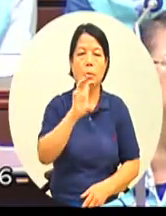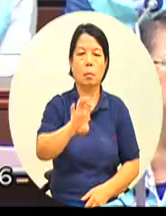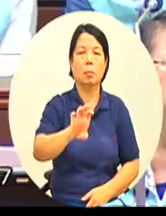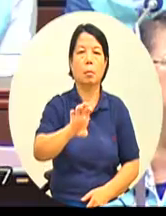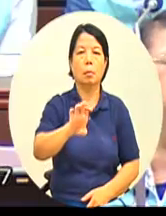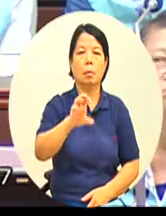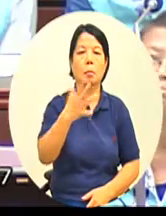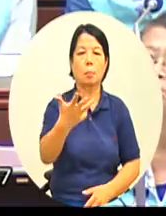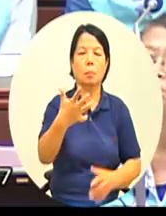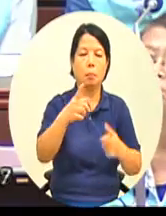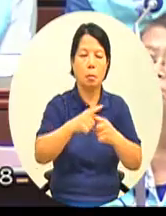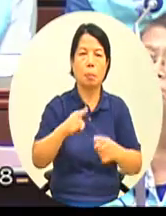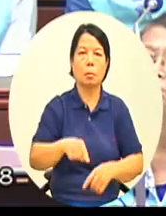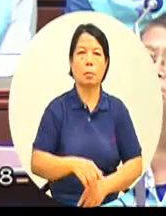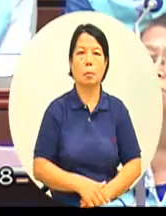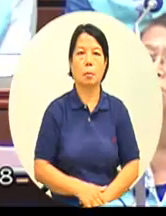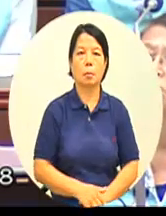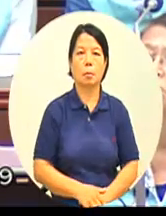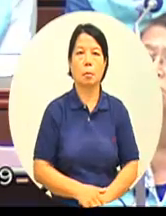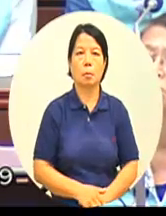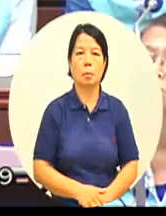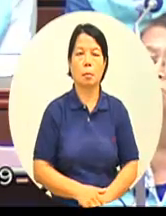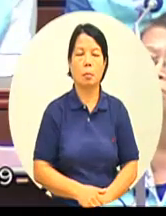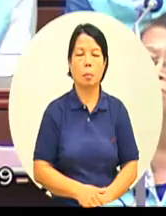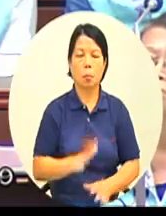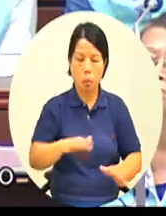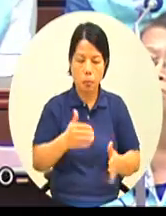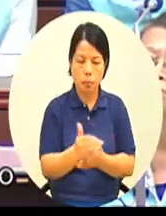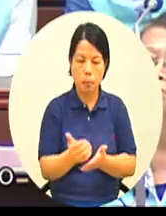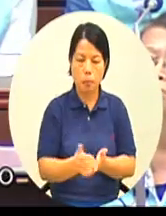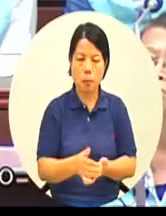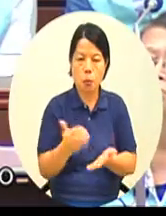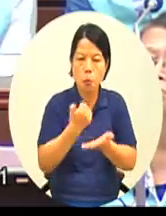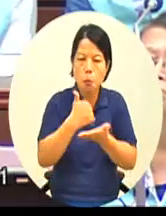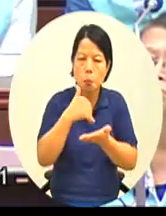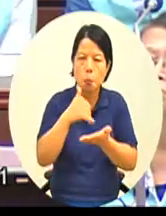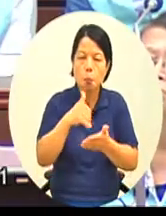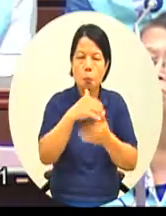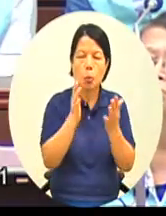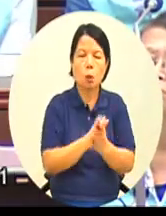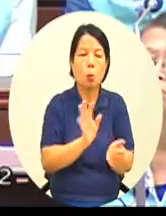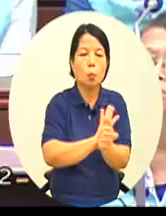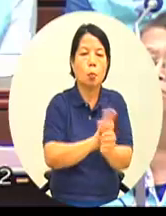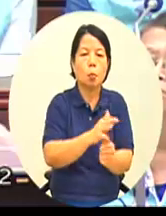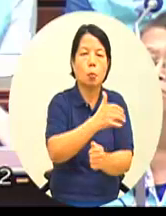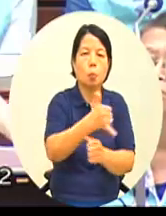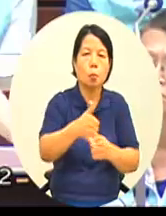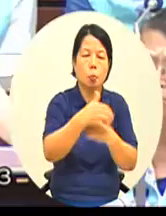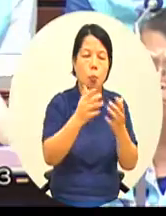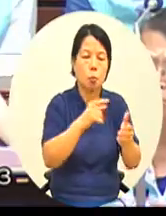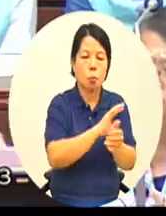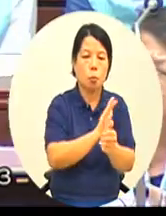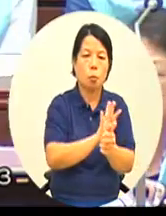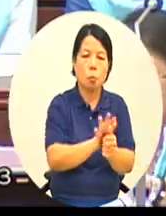3448人。好，那我们预估我们的服务对象的人数从原本的